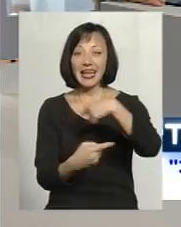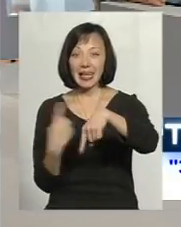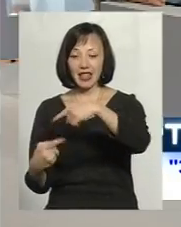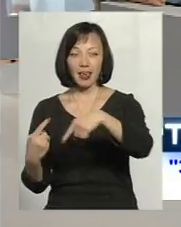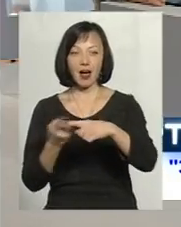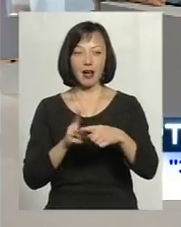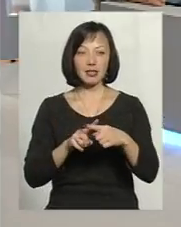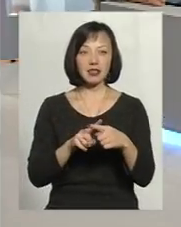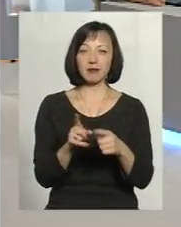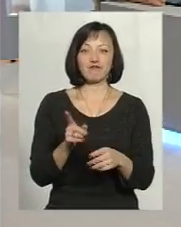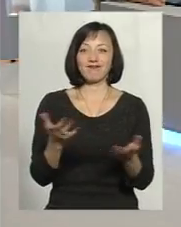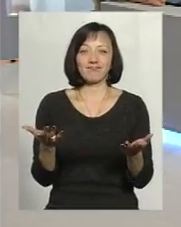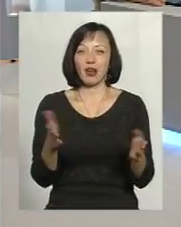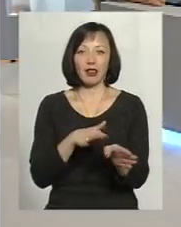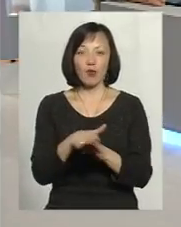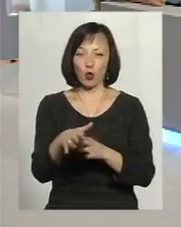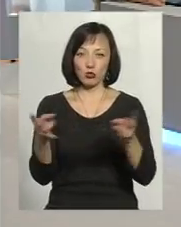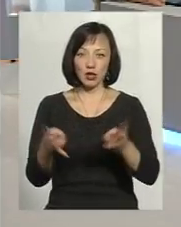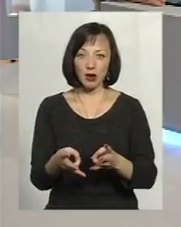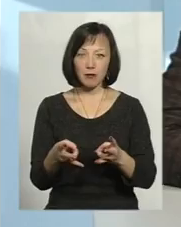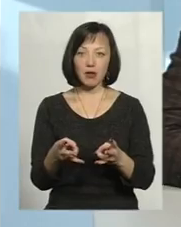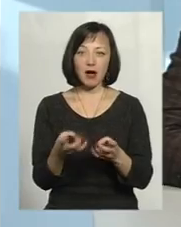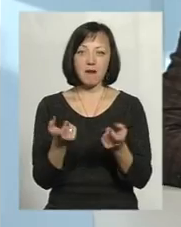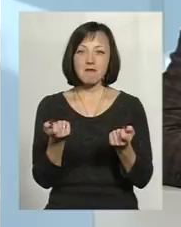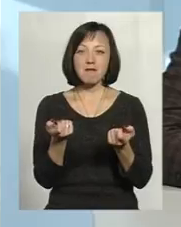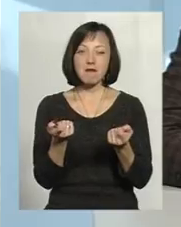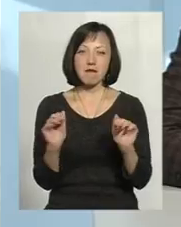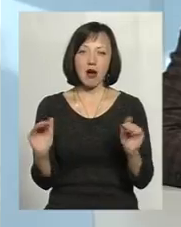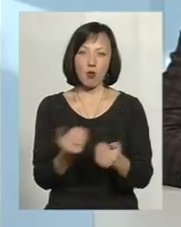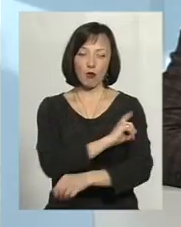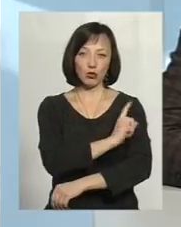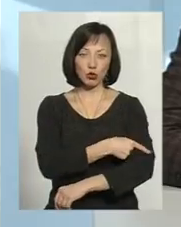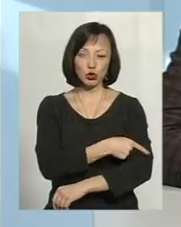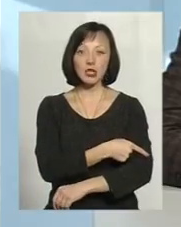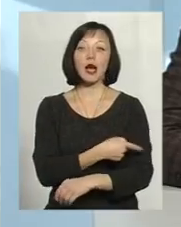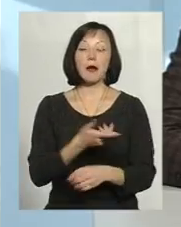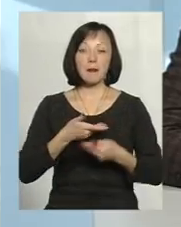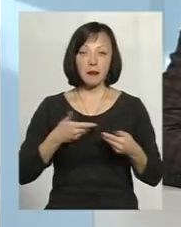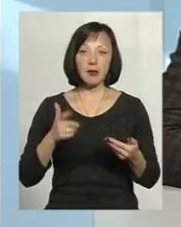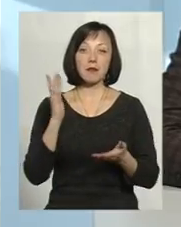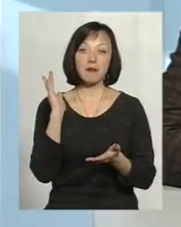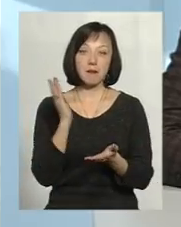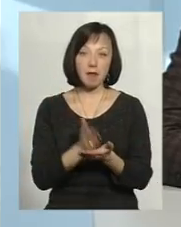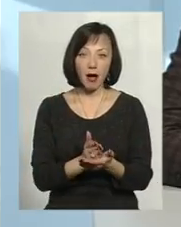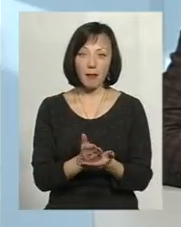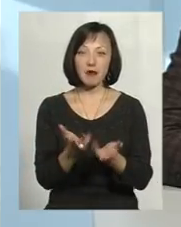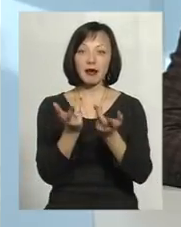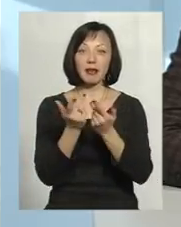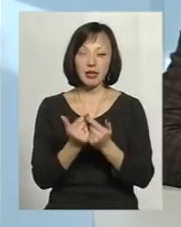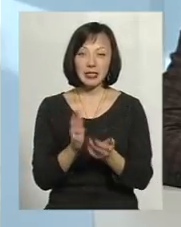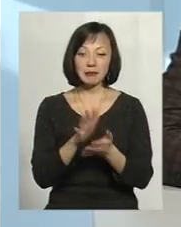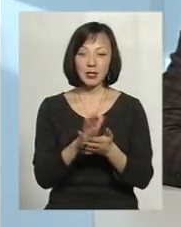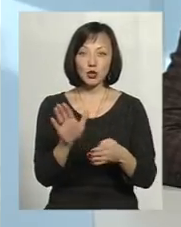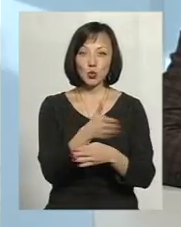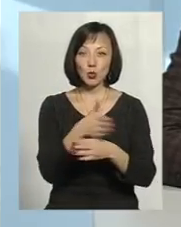але вона не задовольняє потреб, вона доволі таки малої потужності. Ми, знову ж таки, маємо кілька сміттєсортувальних ліній,